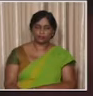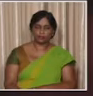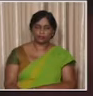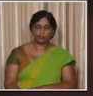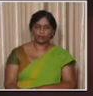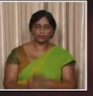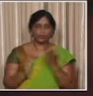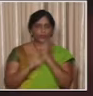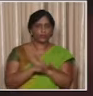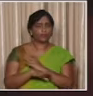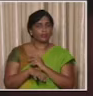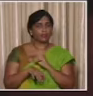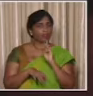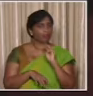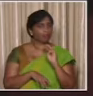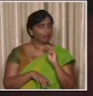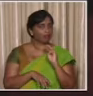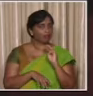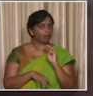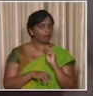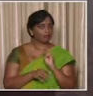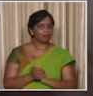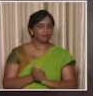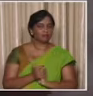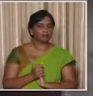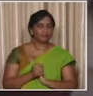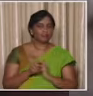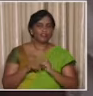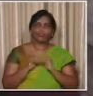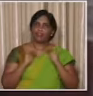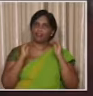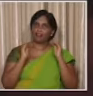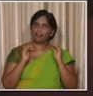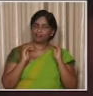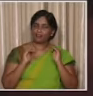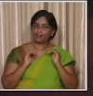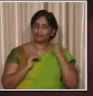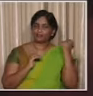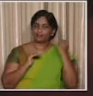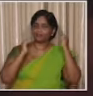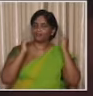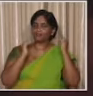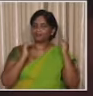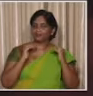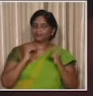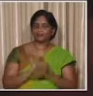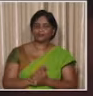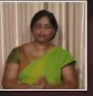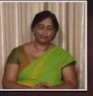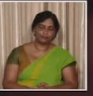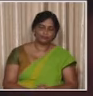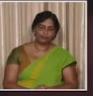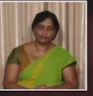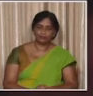ඉසෙල්ලා 30ක් තිබුණානේ. කාලේ අඩු වුණා කතාවලට කරුවා මත්තුමා.